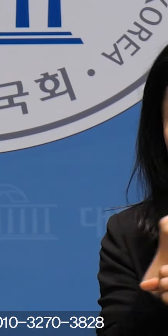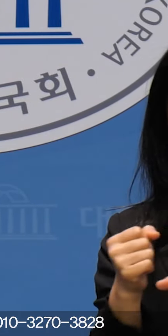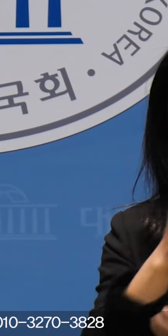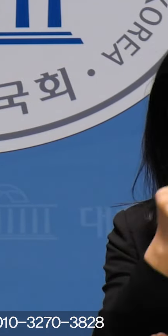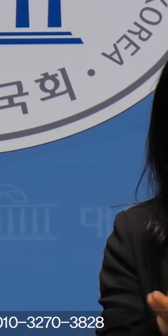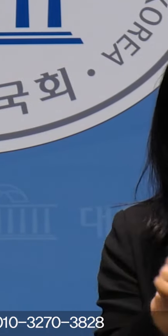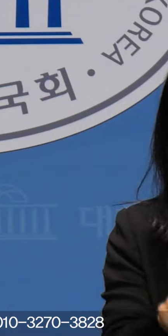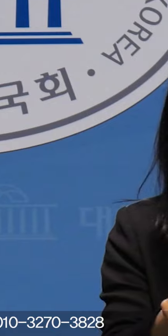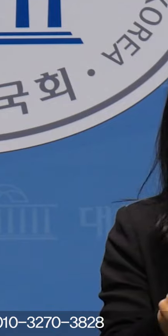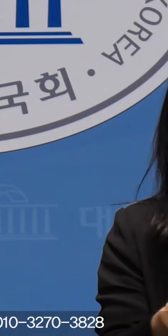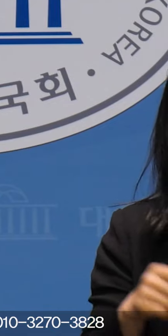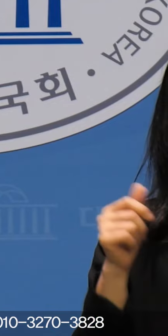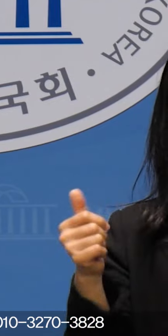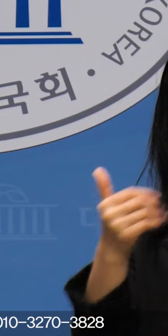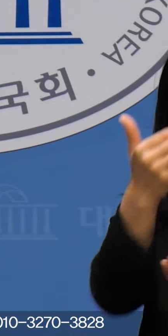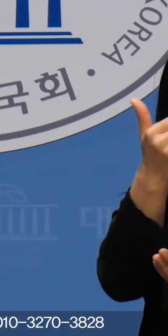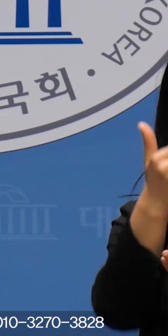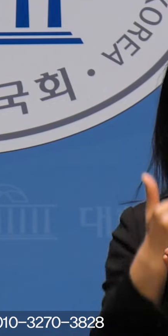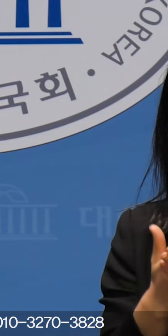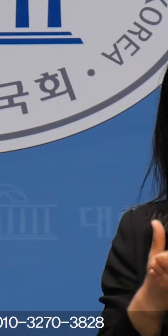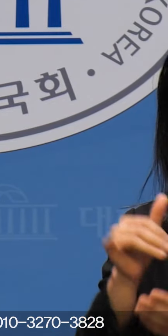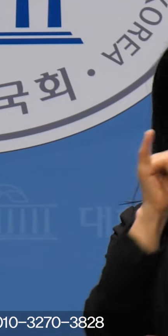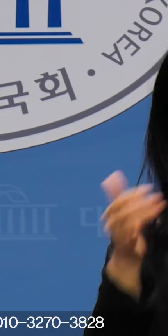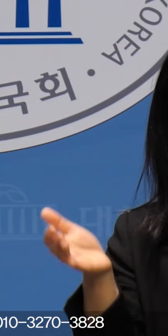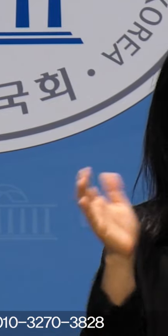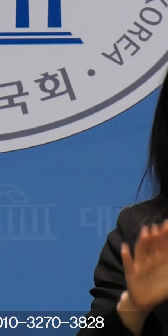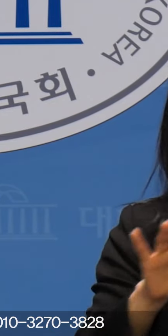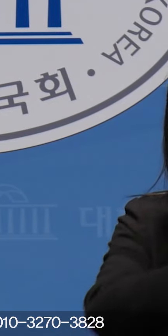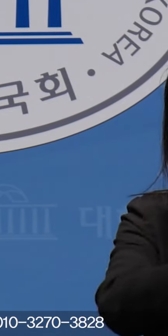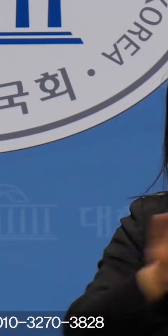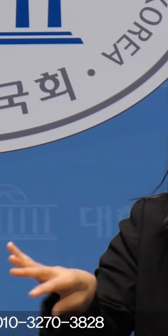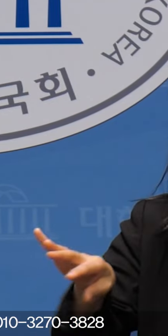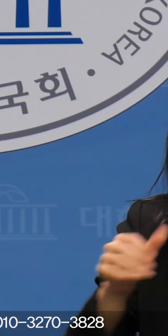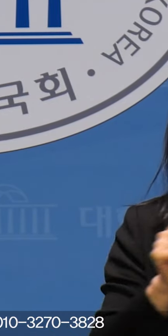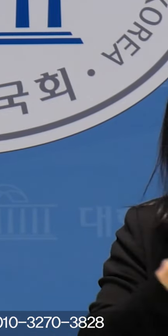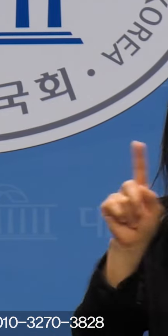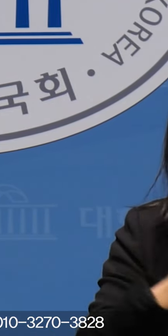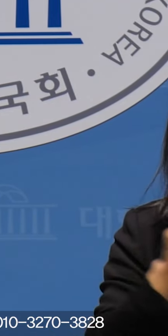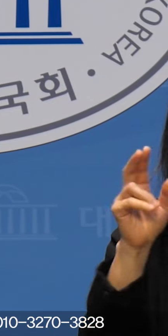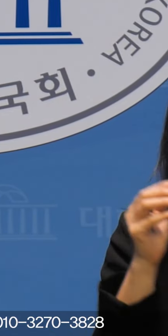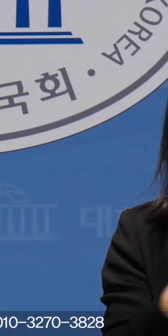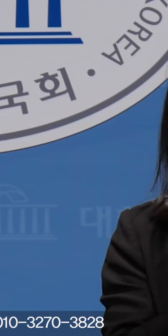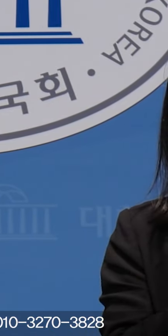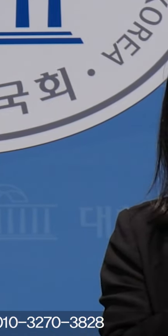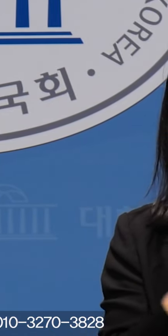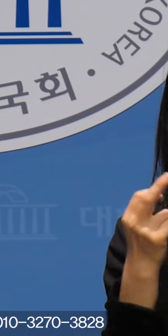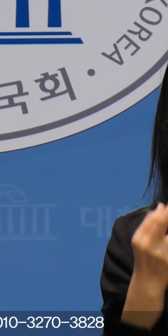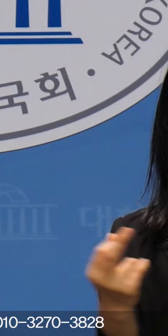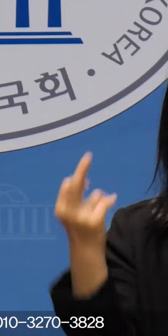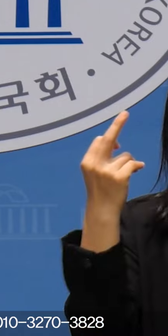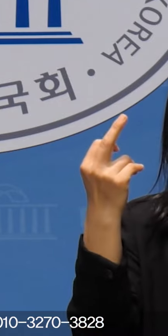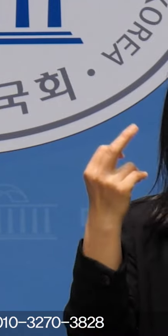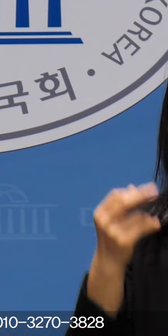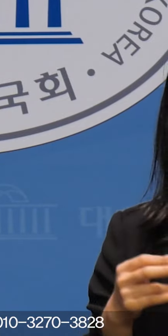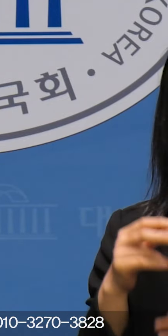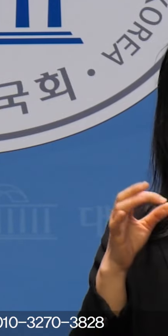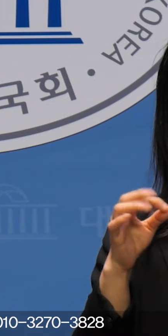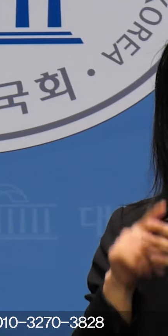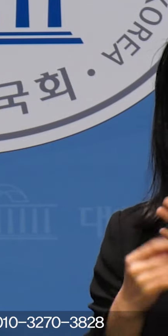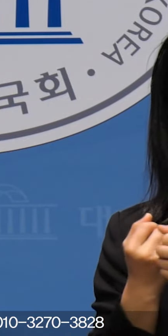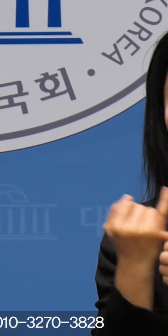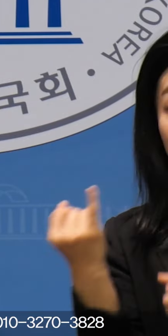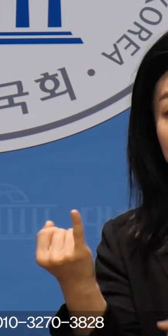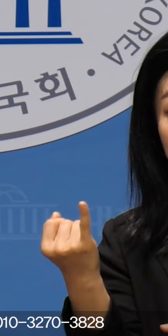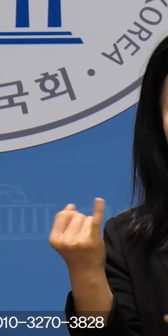등 법원 기록의 벽을 뚫고 불기소했습니다. 오빠, 김건희는